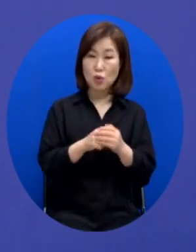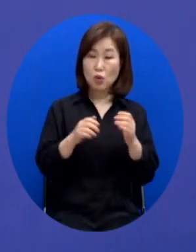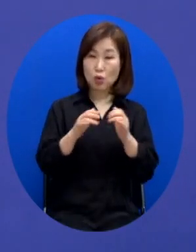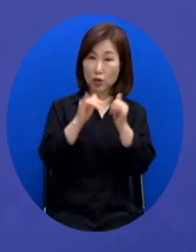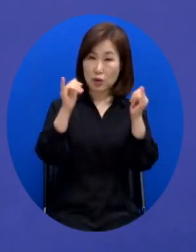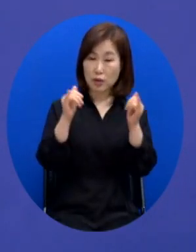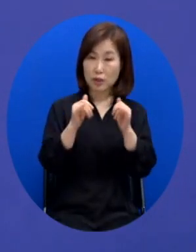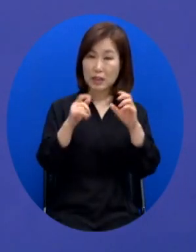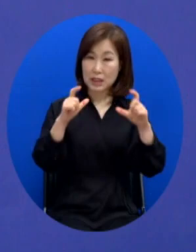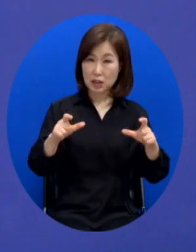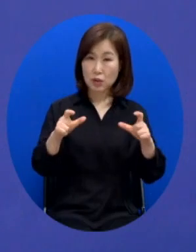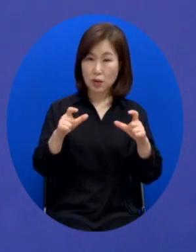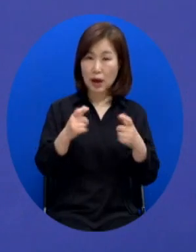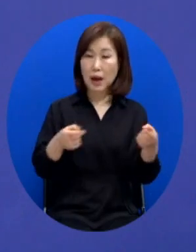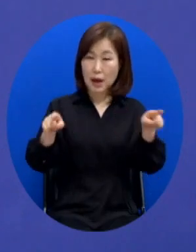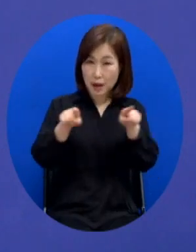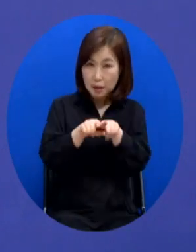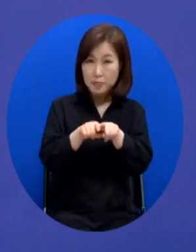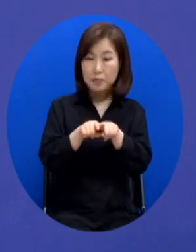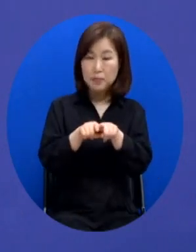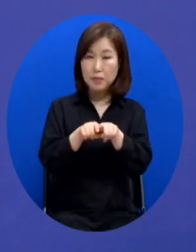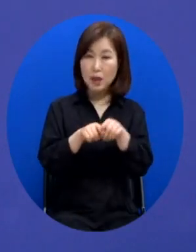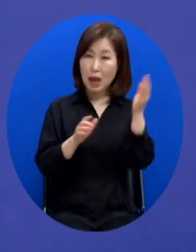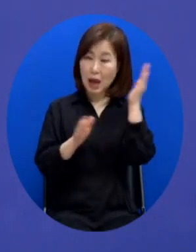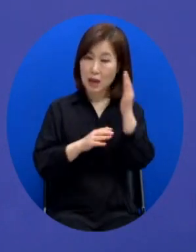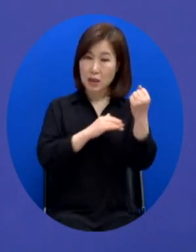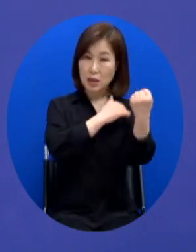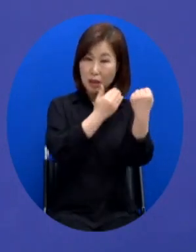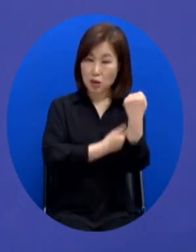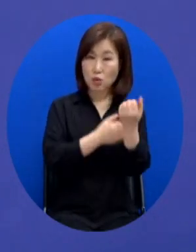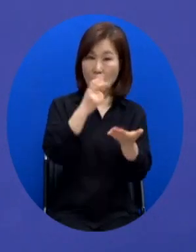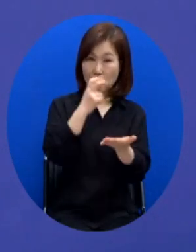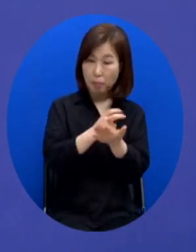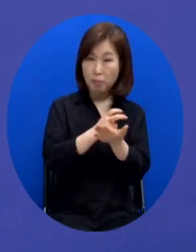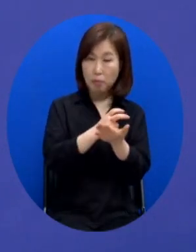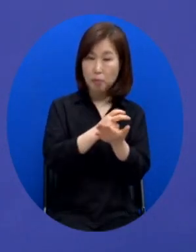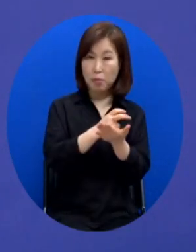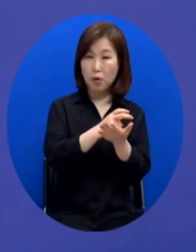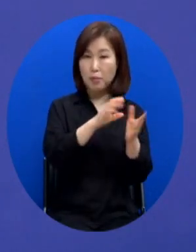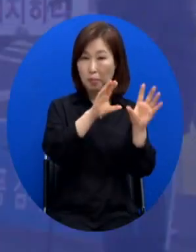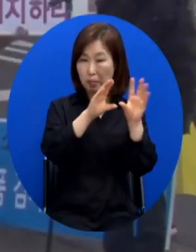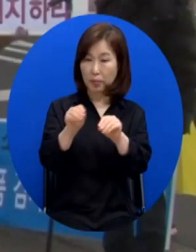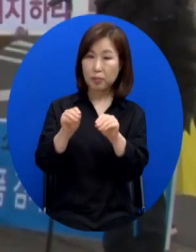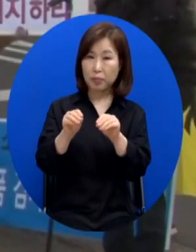등 시민사회 단체와 함께 제주 학생인권조례 반대 집회를 개최했습니다.